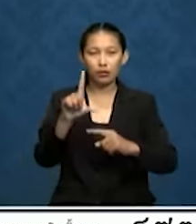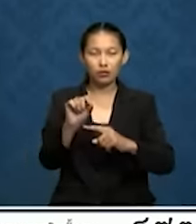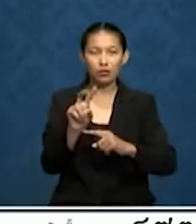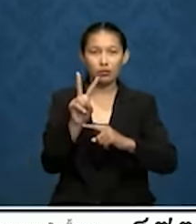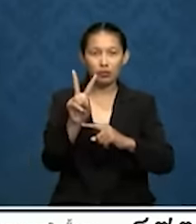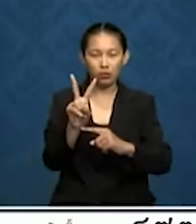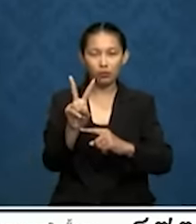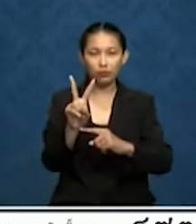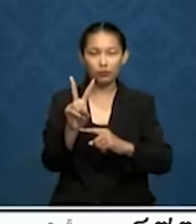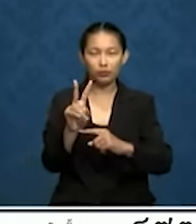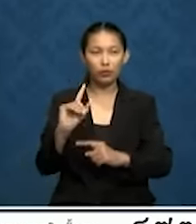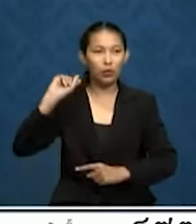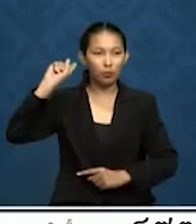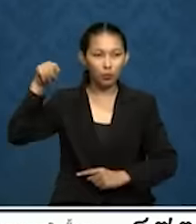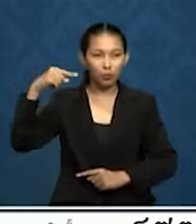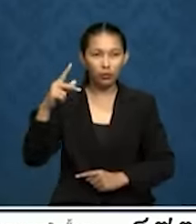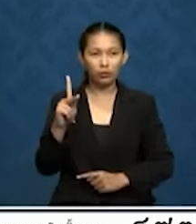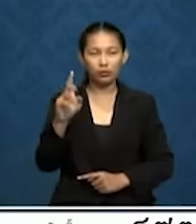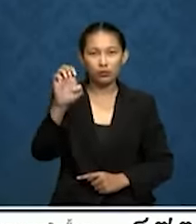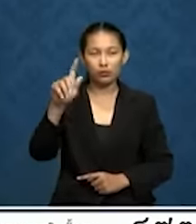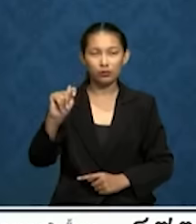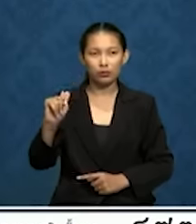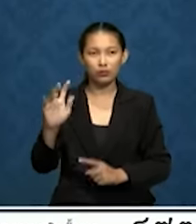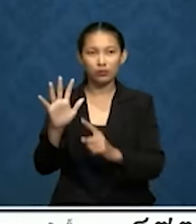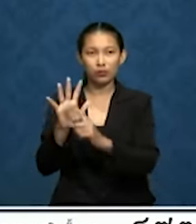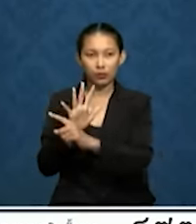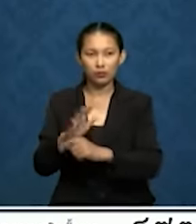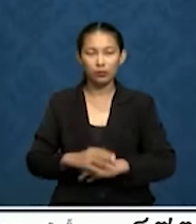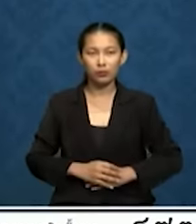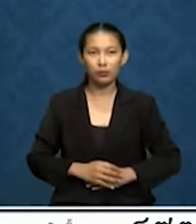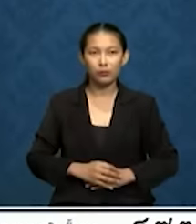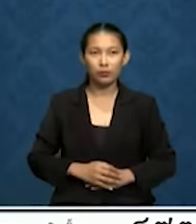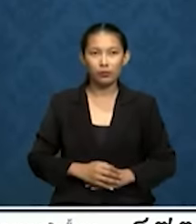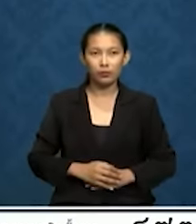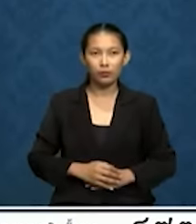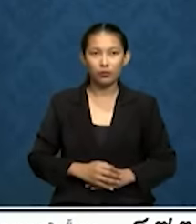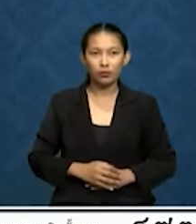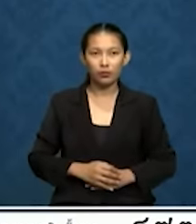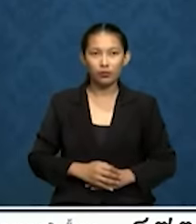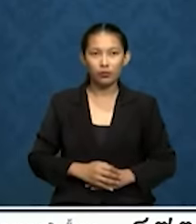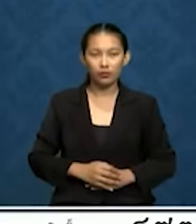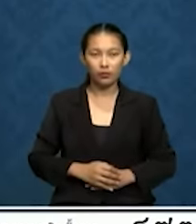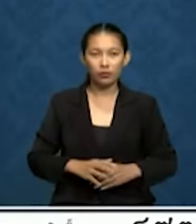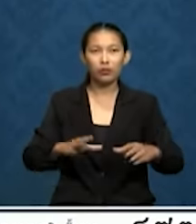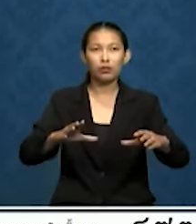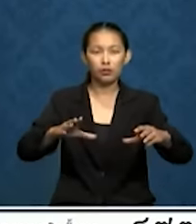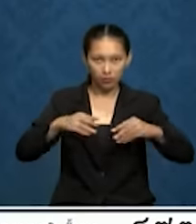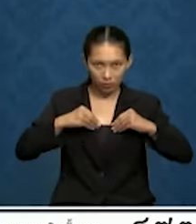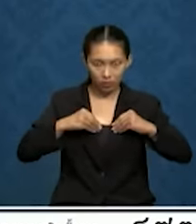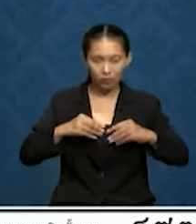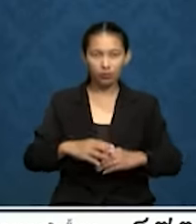22นางสาวกิตธัญญาวาจาดี กิตธัญญาวาจาดีเห็นชอบค่ะ